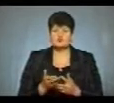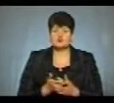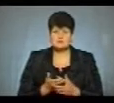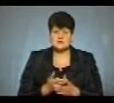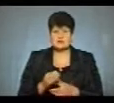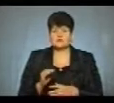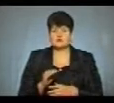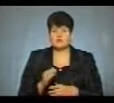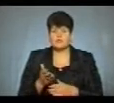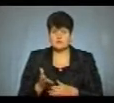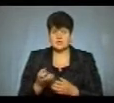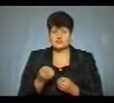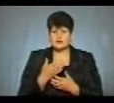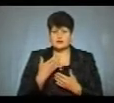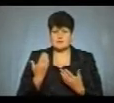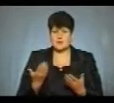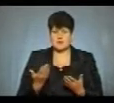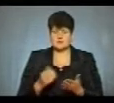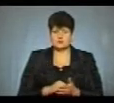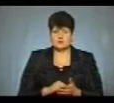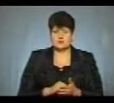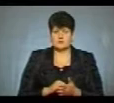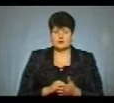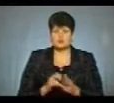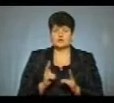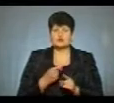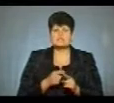жовтня, а ще нема паперу.